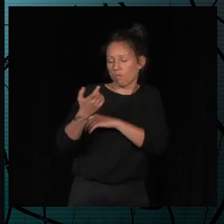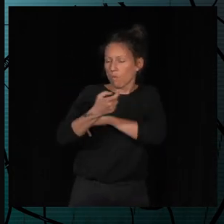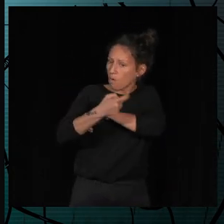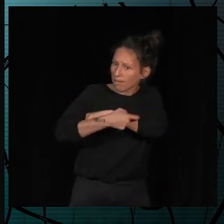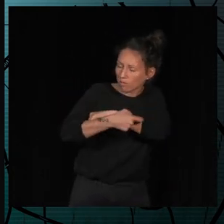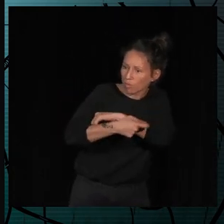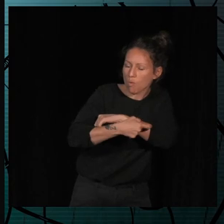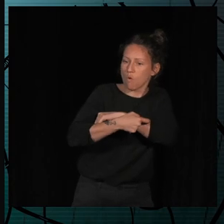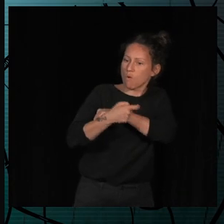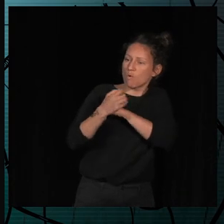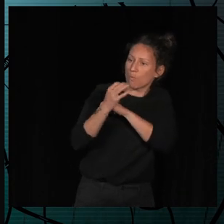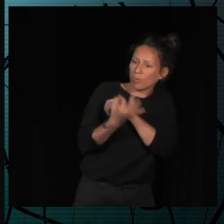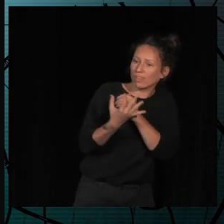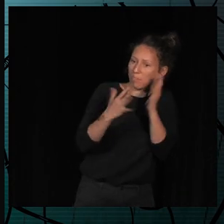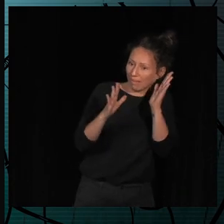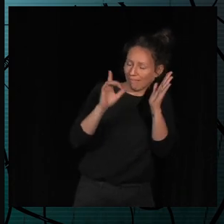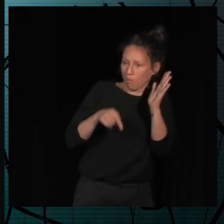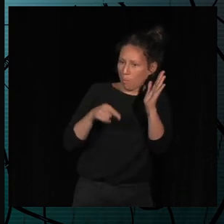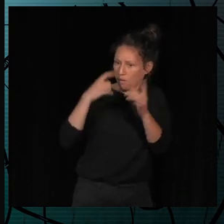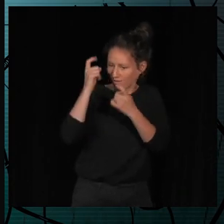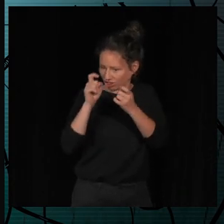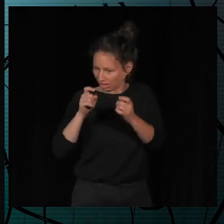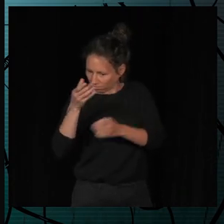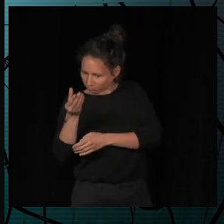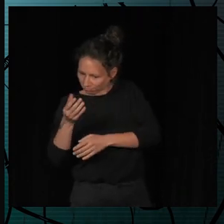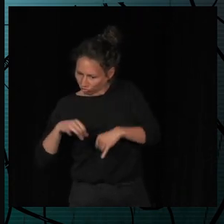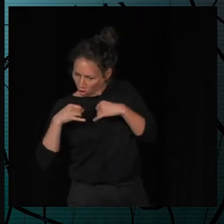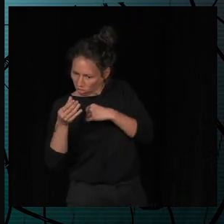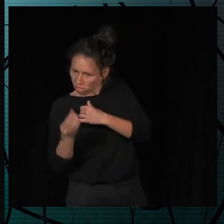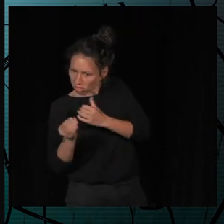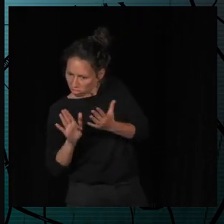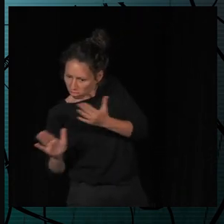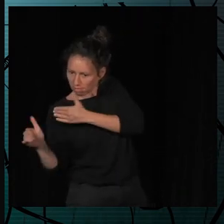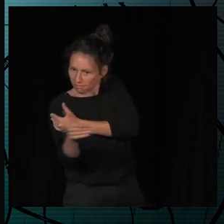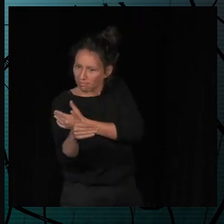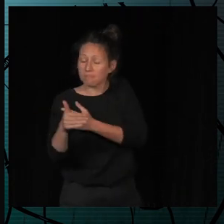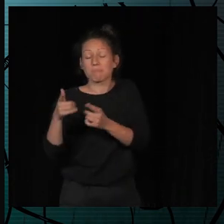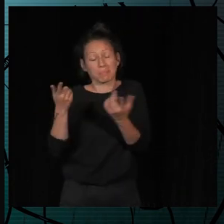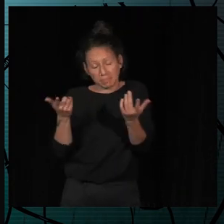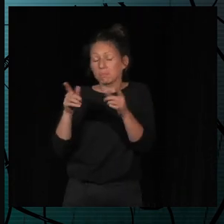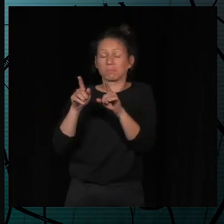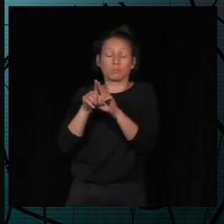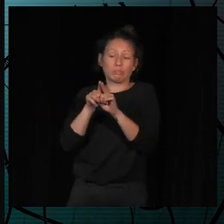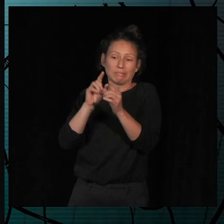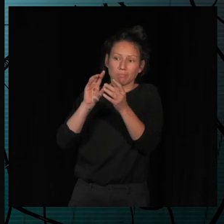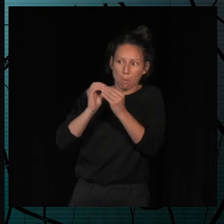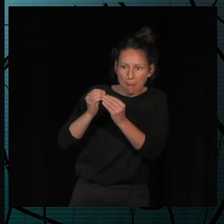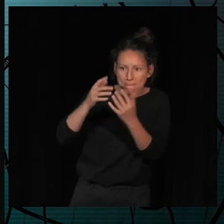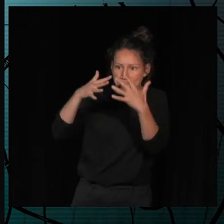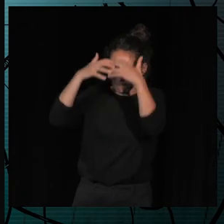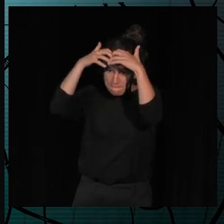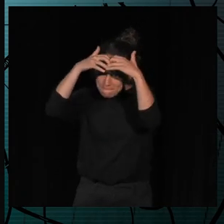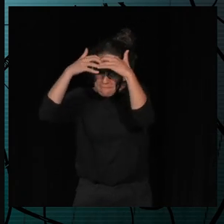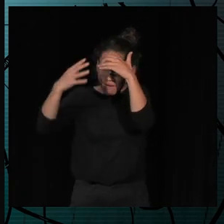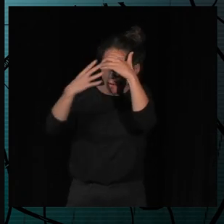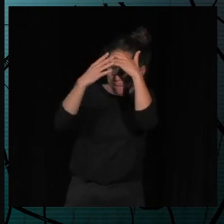d'un jeunef le problème maturation neuronale qui fait que on peut difficilement parler